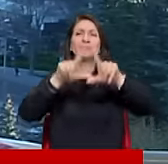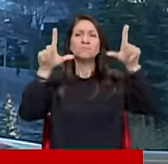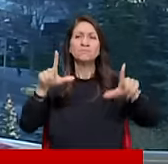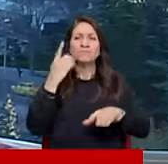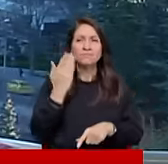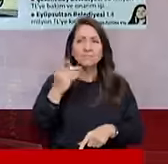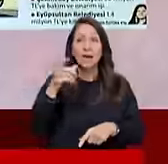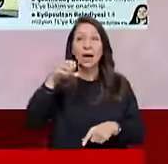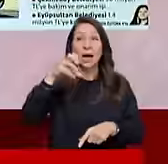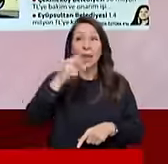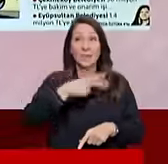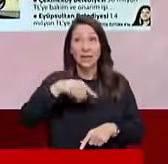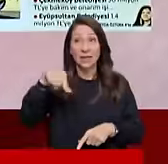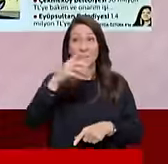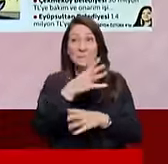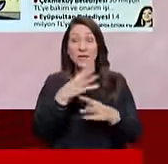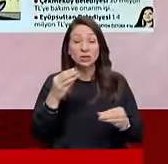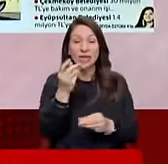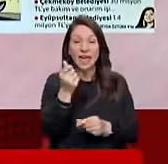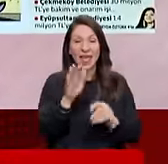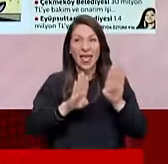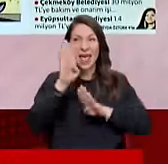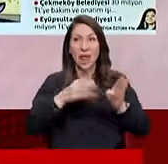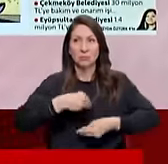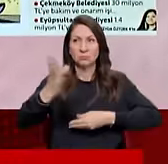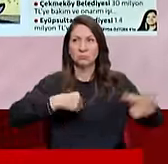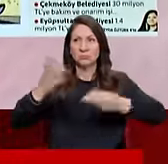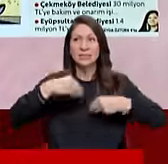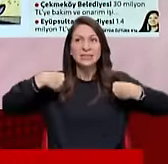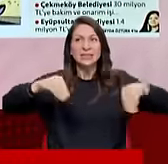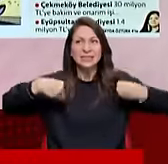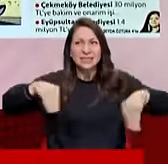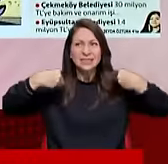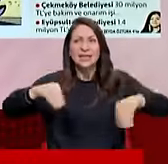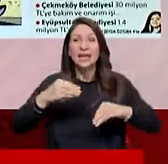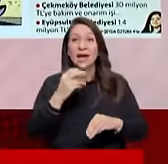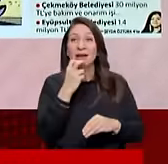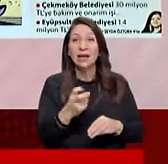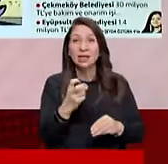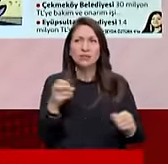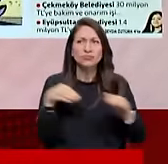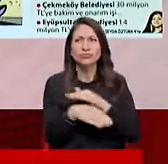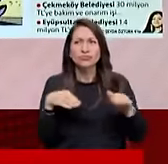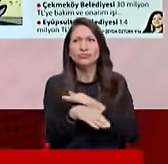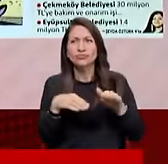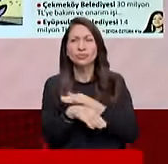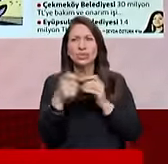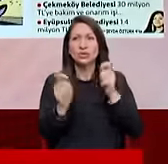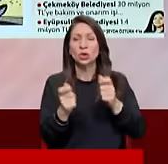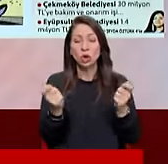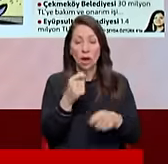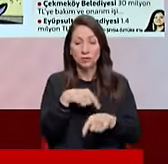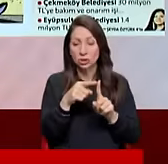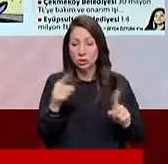ekranlarınıza. AKP'li belediyeler milyonlarca liralık ihale dağıttı, satış yaptı, kadroları doldurdu. Görev